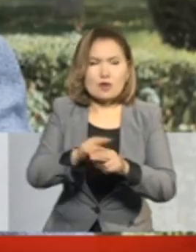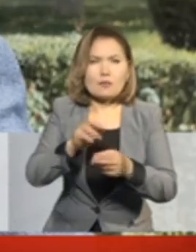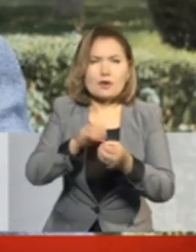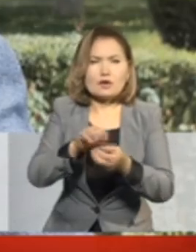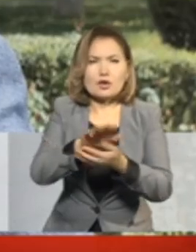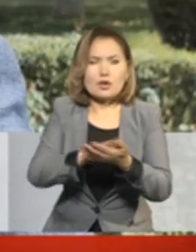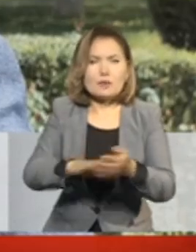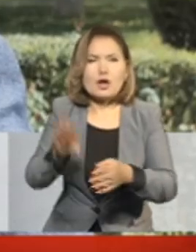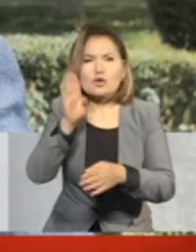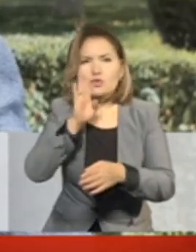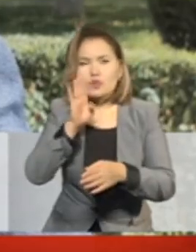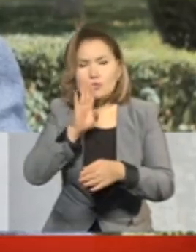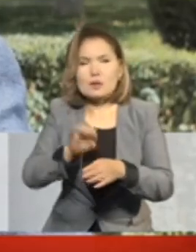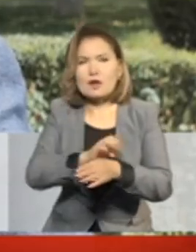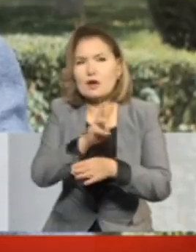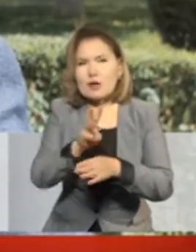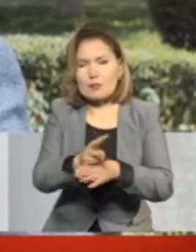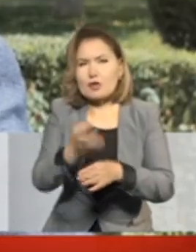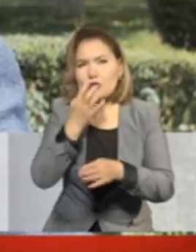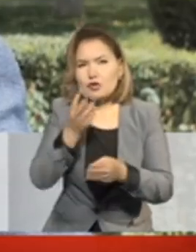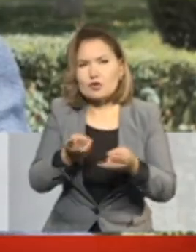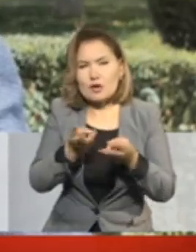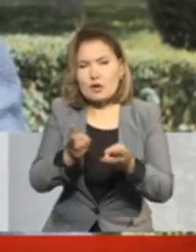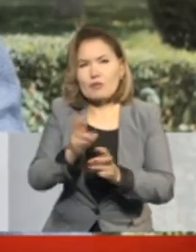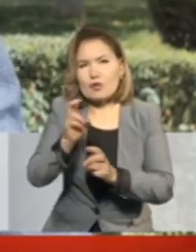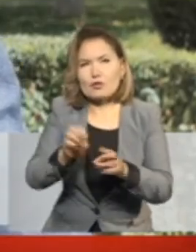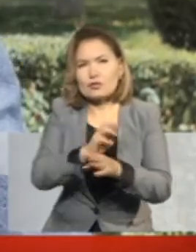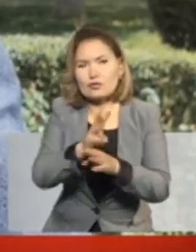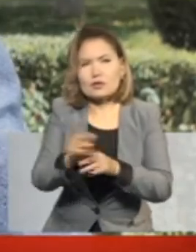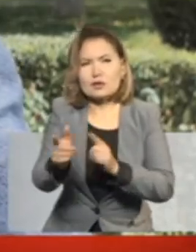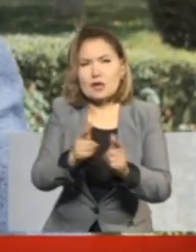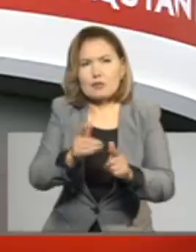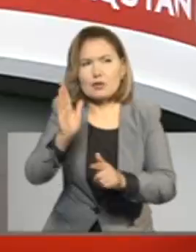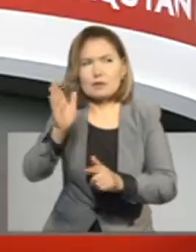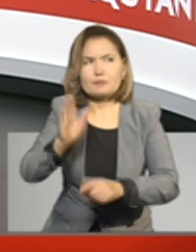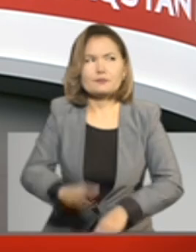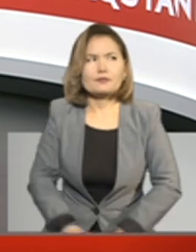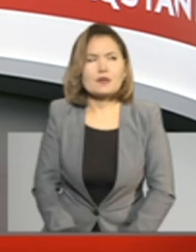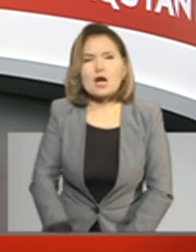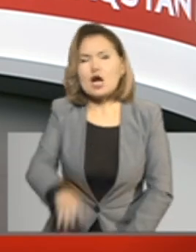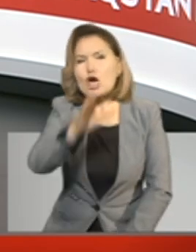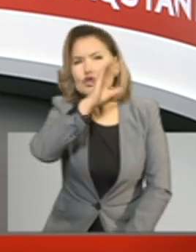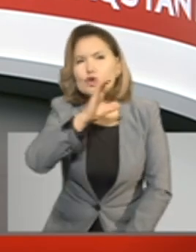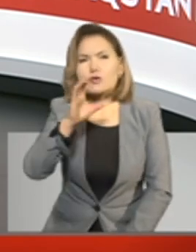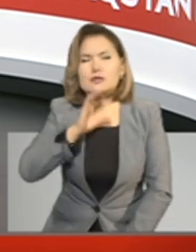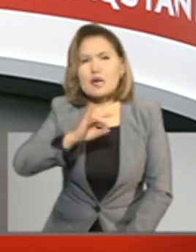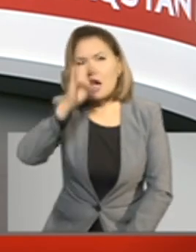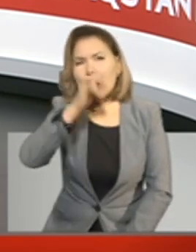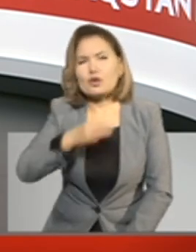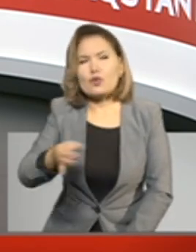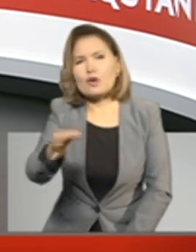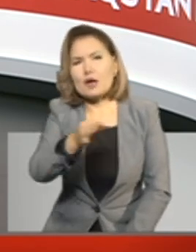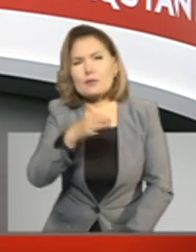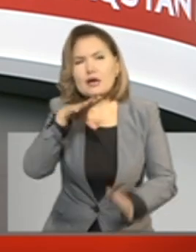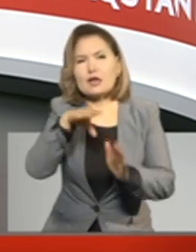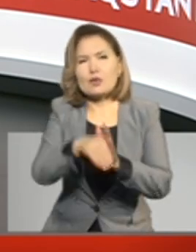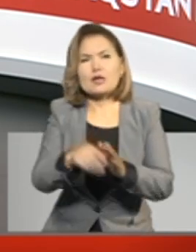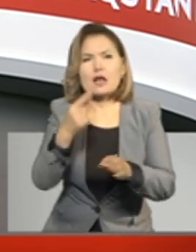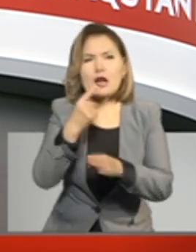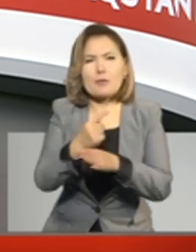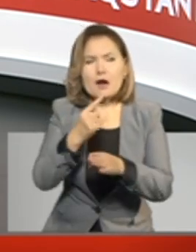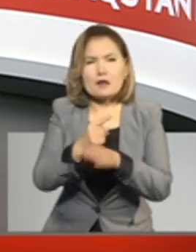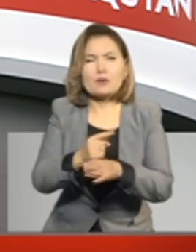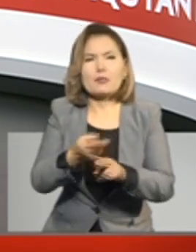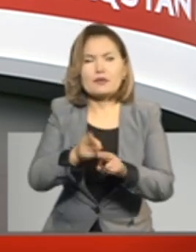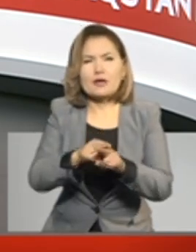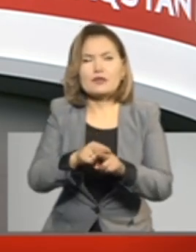сумен сынақ өткізуге, жылу беруге толықтай дайын болады. Солтүстік Қазақстан облысында енгізілген шектеу